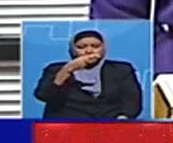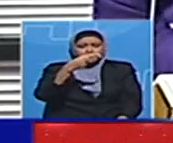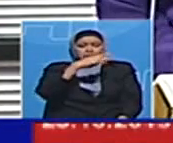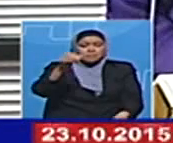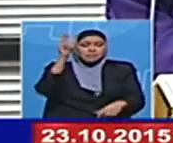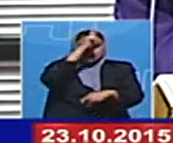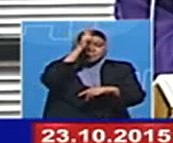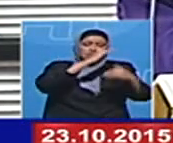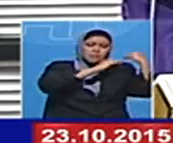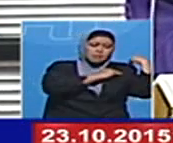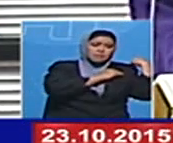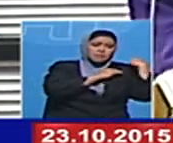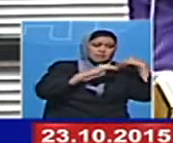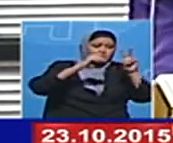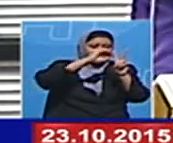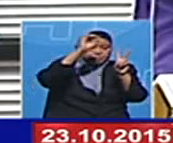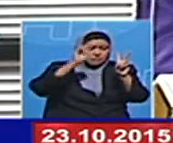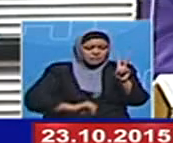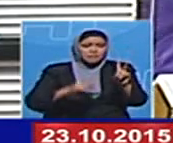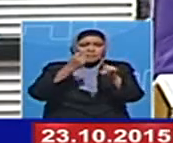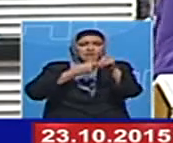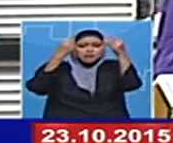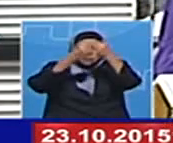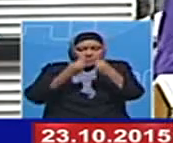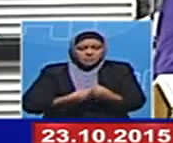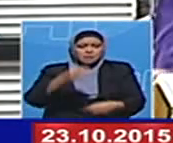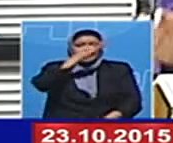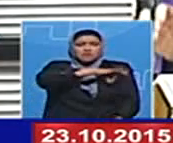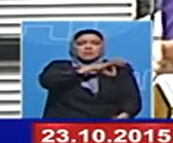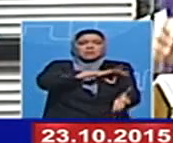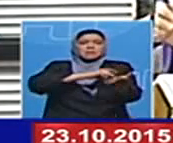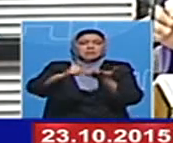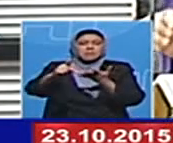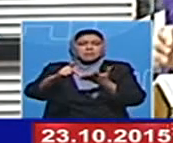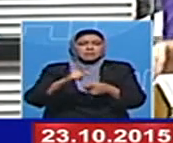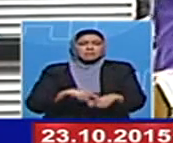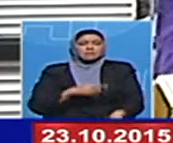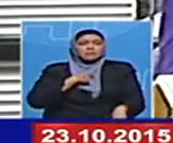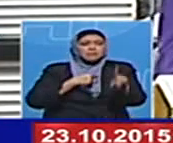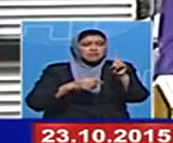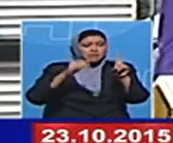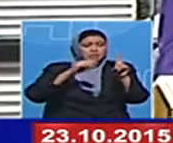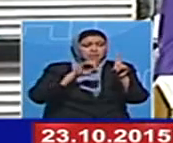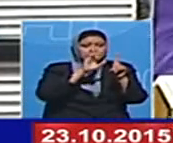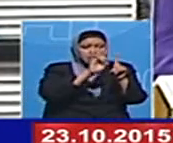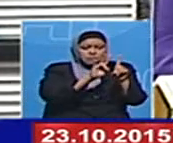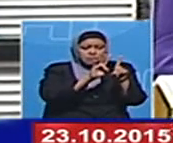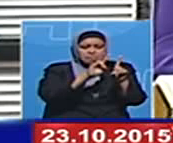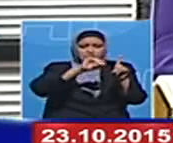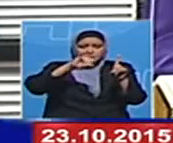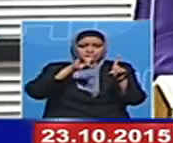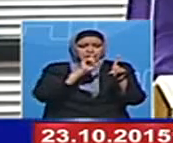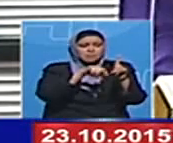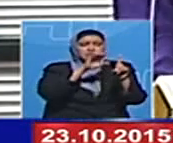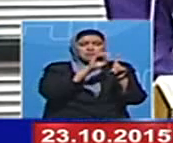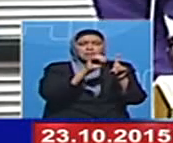kerajaan menanggung 2% daripada kadar keuntungan pembiayaan kedua R7 juta untuk pelan induk